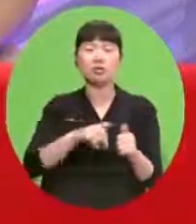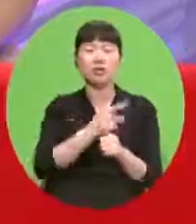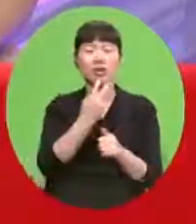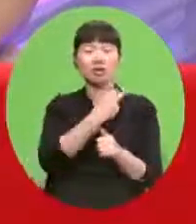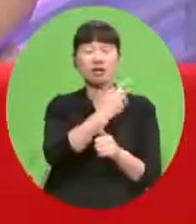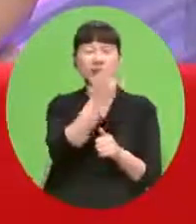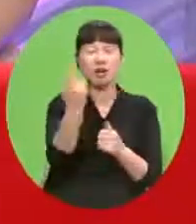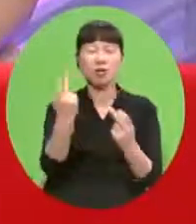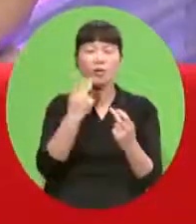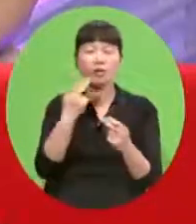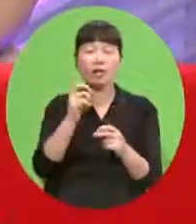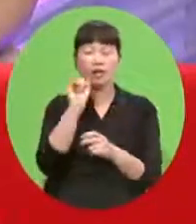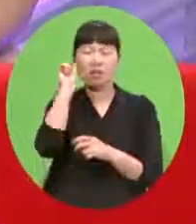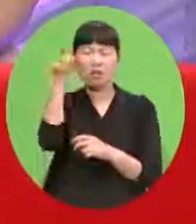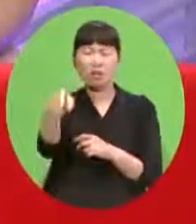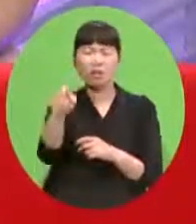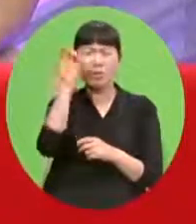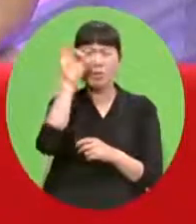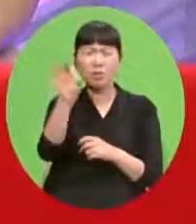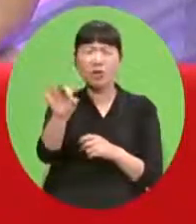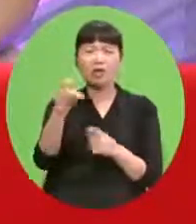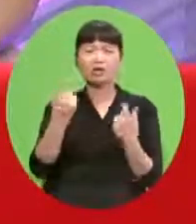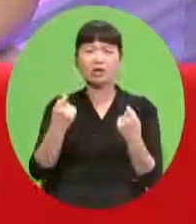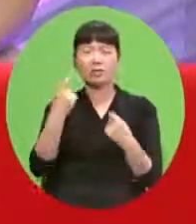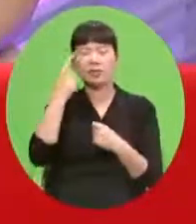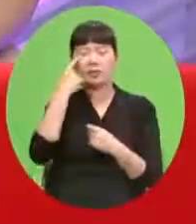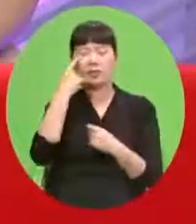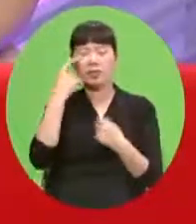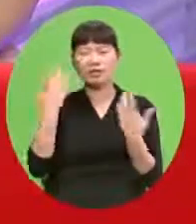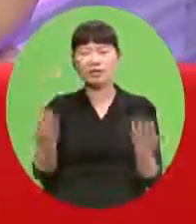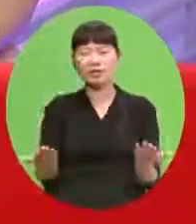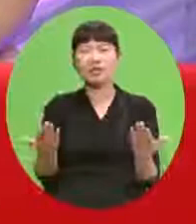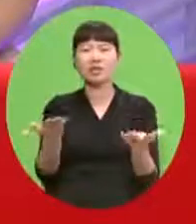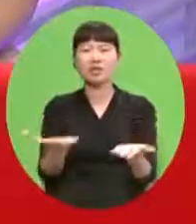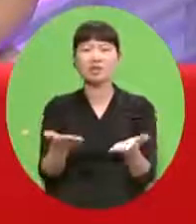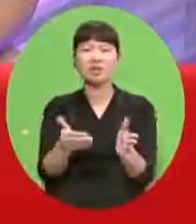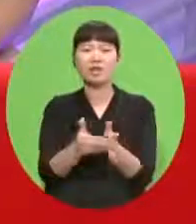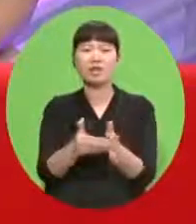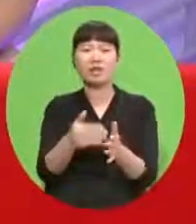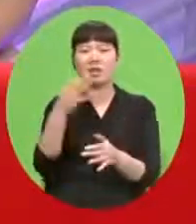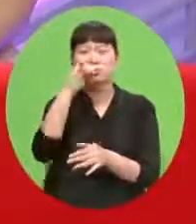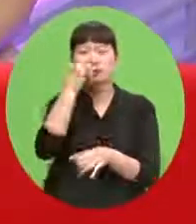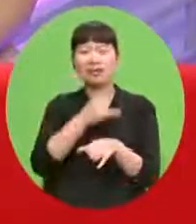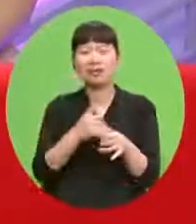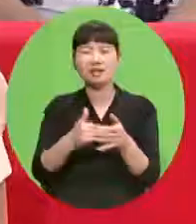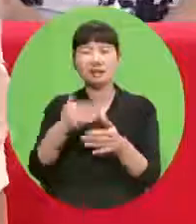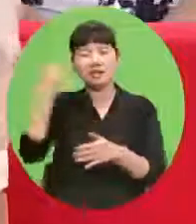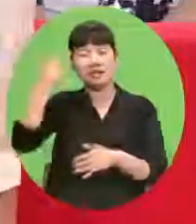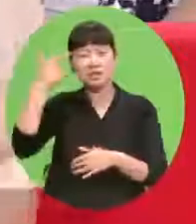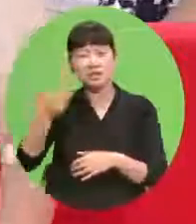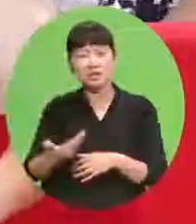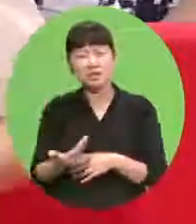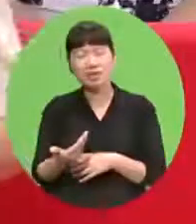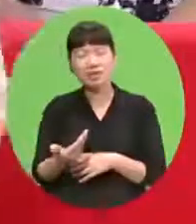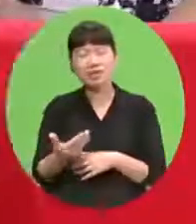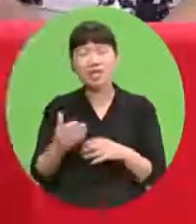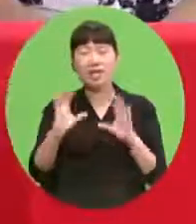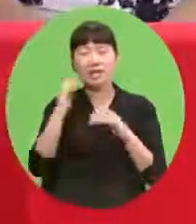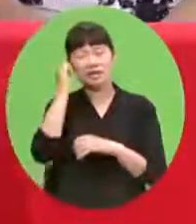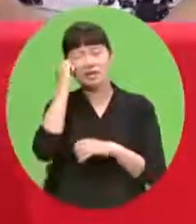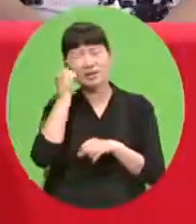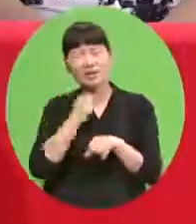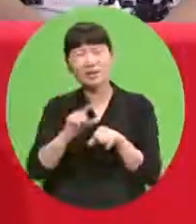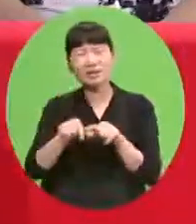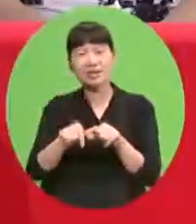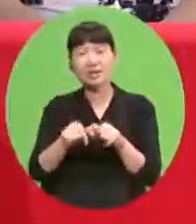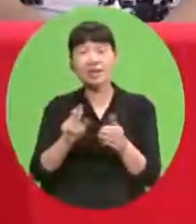산이 없으니까 먼 걸 좀 본다든지 네네. 그래서 눈을 좀 쉬게 해주는 네. 거 그게 바람직합니다. 질문 있는데요. 네, 말씀하세요. 아이들 재울 때요.